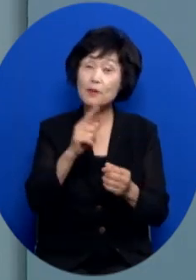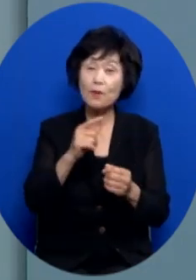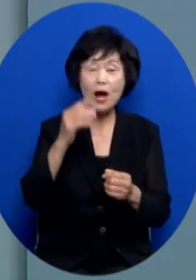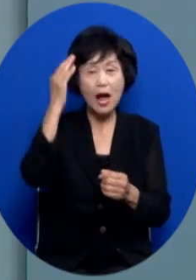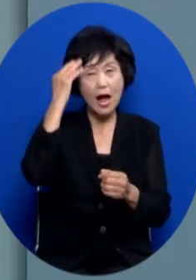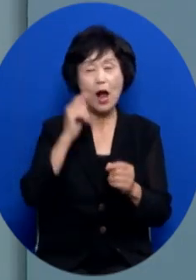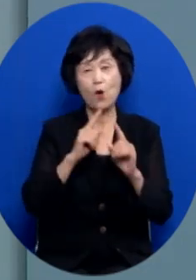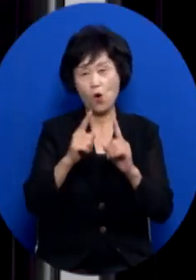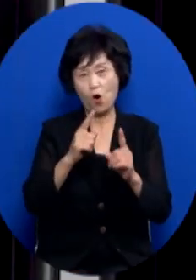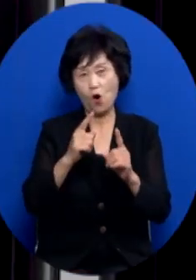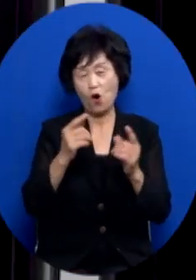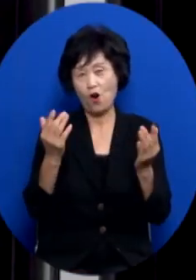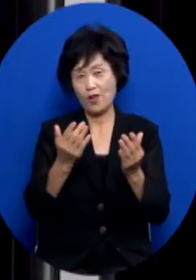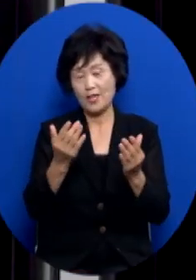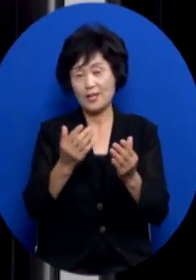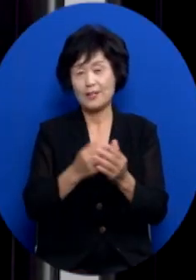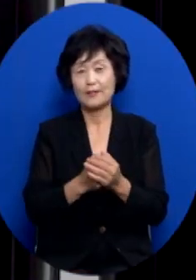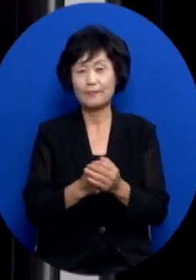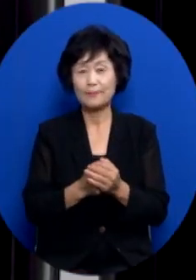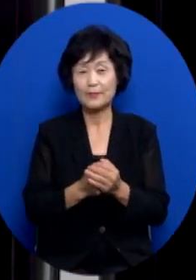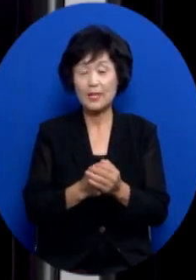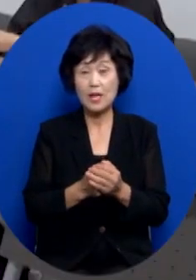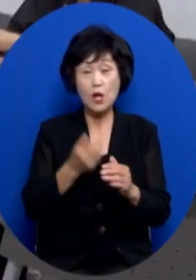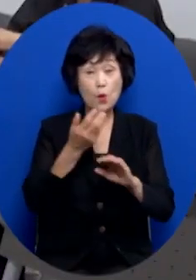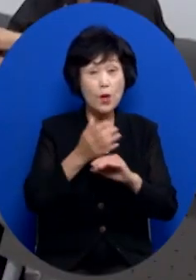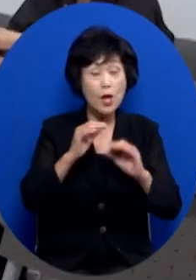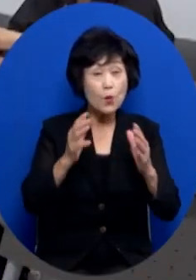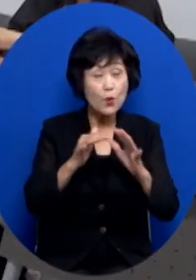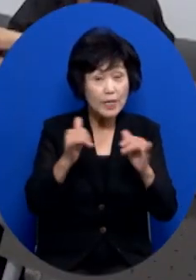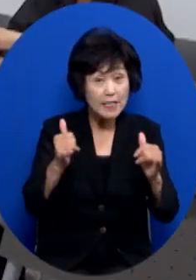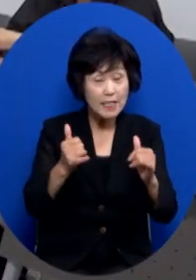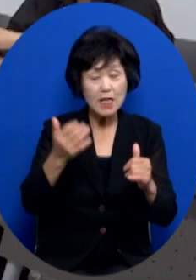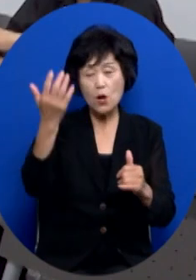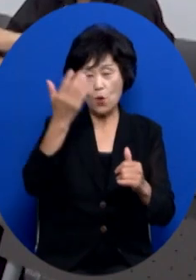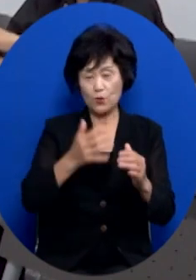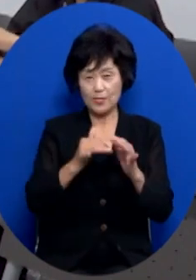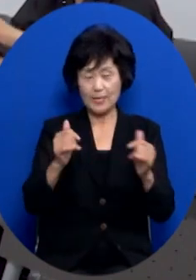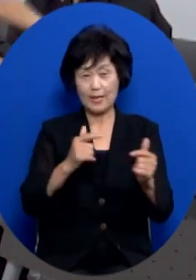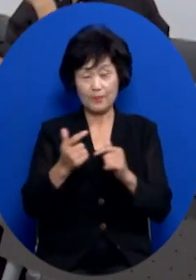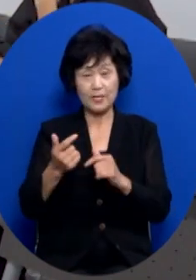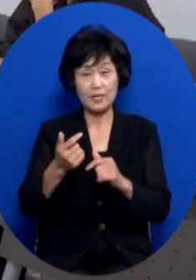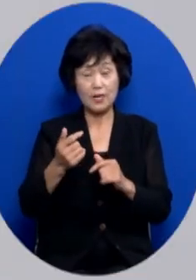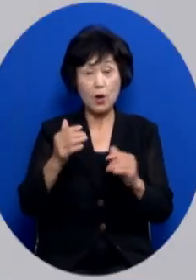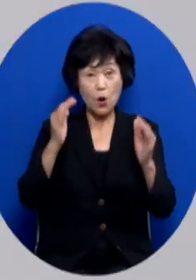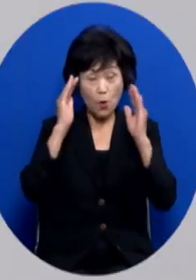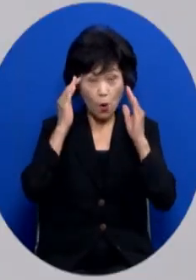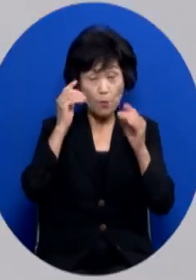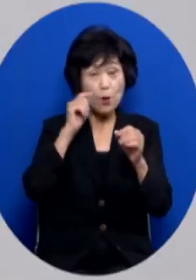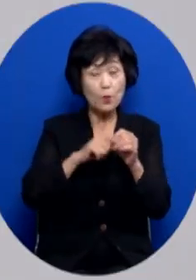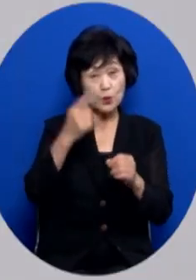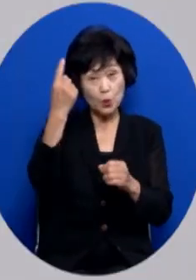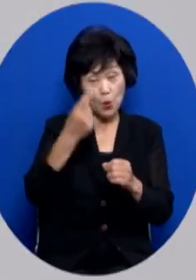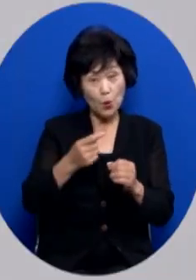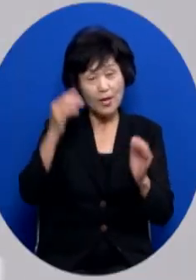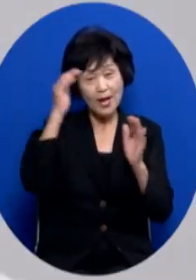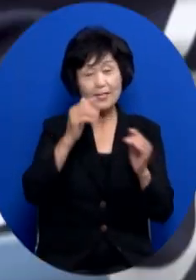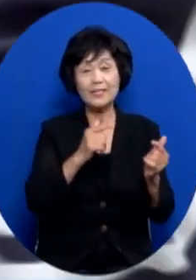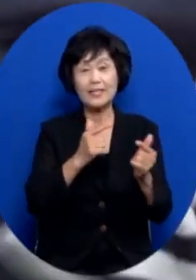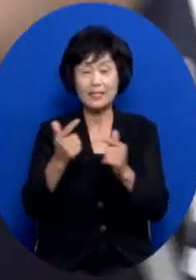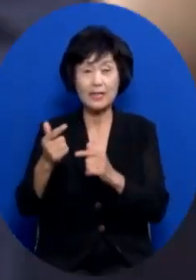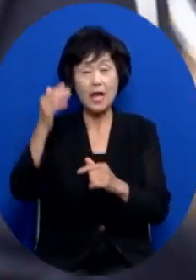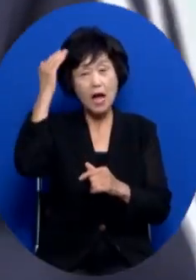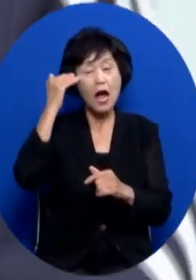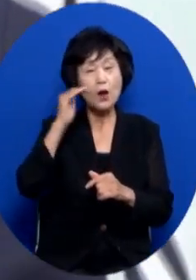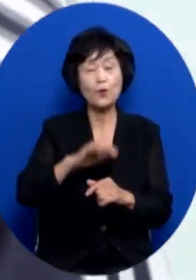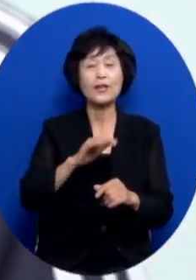사역입니다.이 사역을통해우리는외국인, 이민자,그리고유학생들이 한국생활